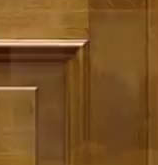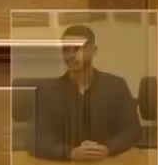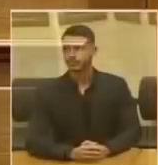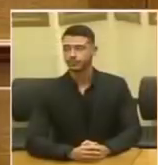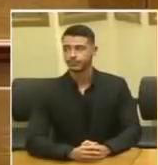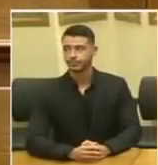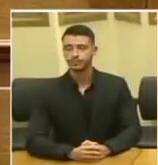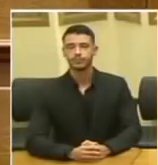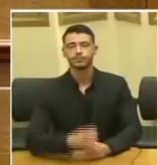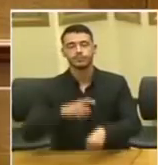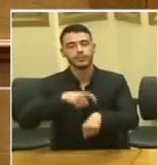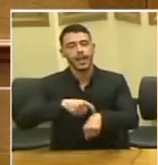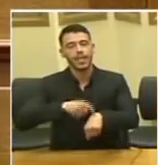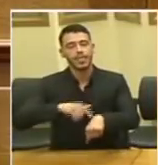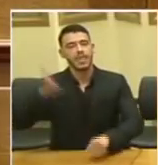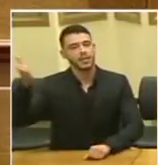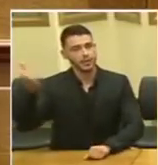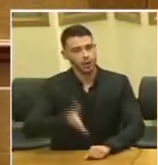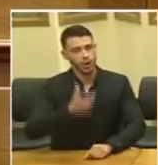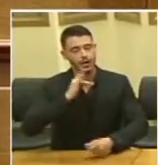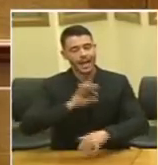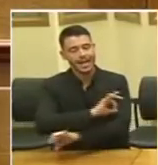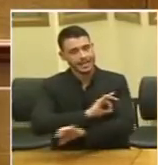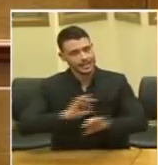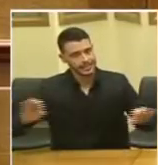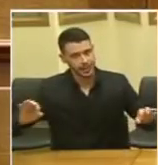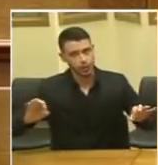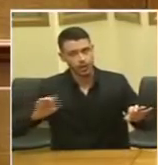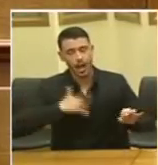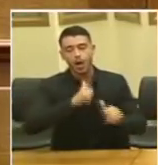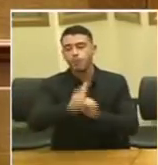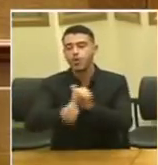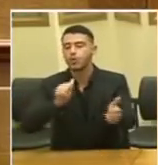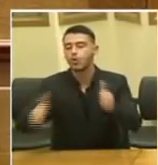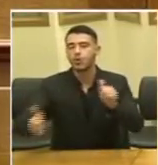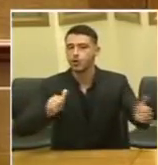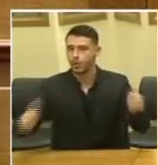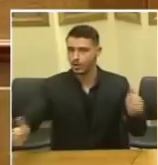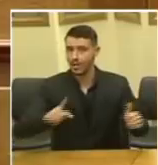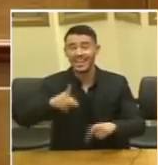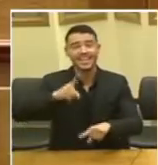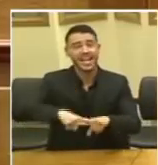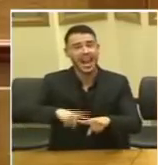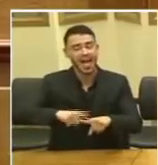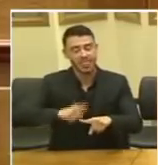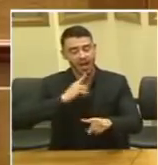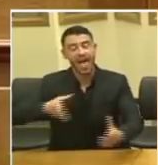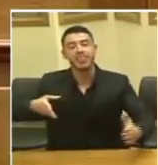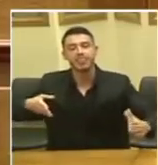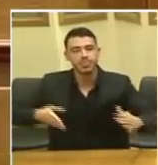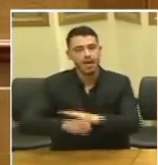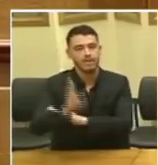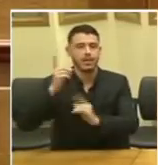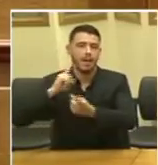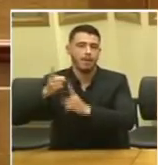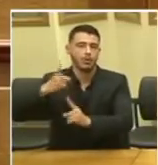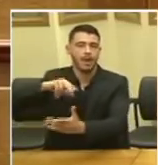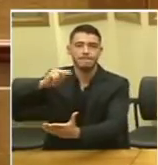να ξέρετε ότι και η Ελλάδα θα βγει από τα μνημόνια και η διαφθορά στην